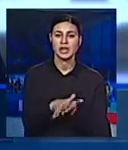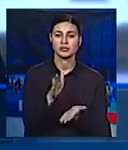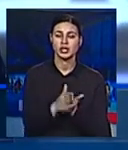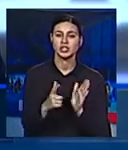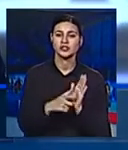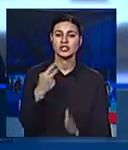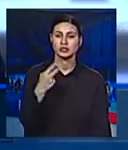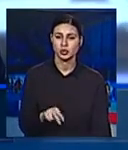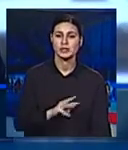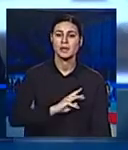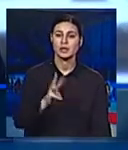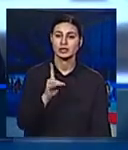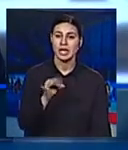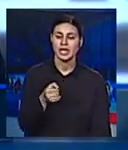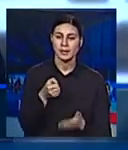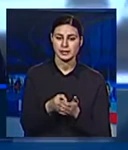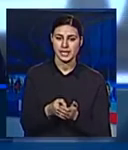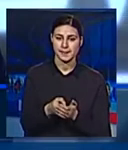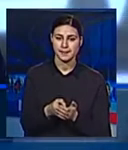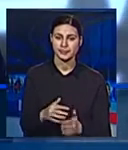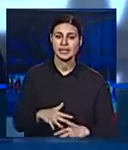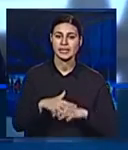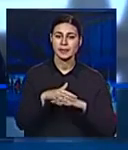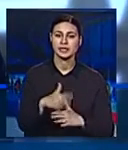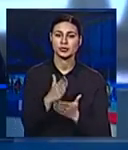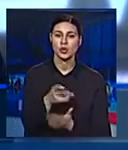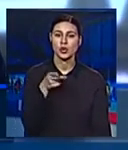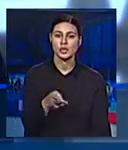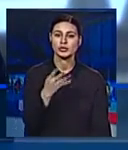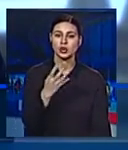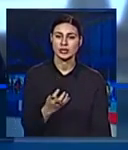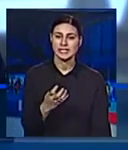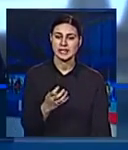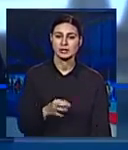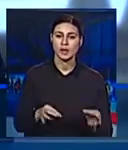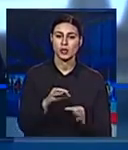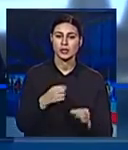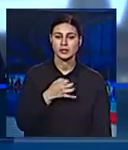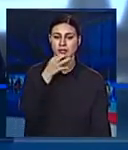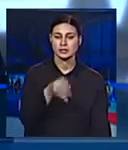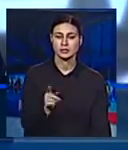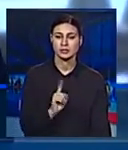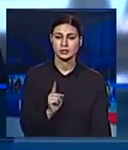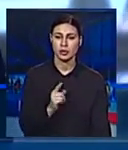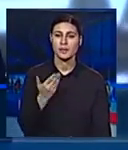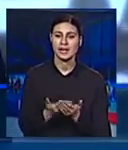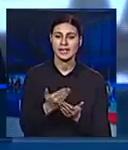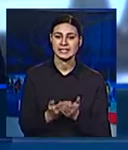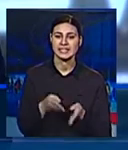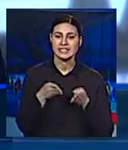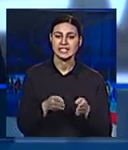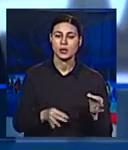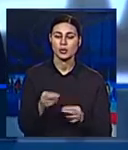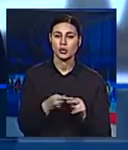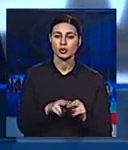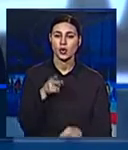720 მილიონ ლარამდე, დაფინანსებულია 2400-მდე პროექტი. მე ხაზს გაუსვავდი იმას, რომ მაგალითად საგზაო პროექტი